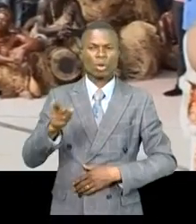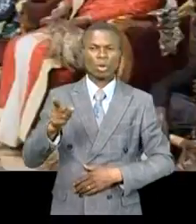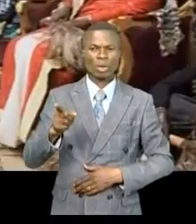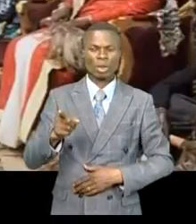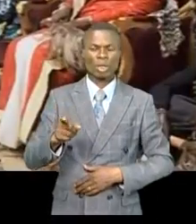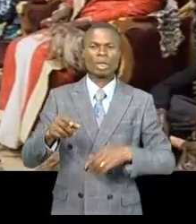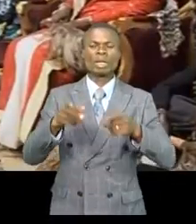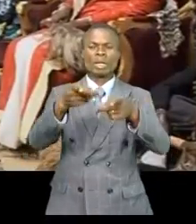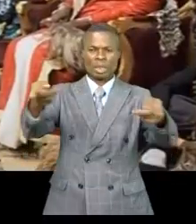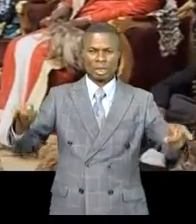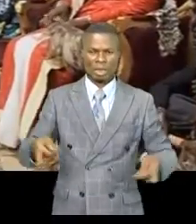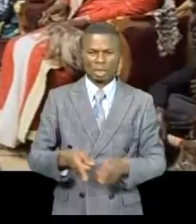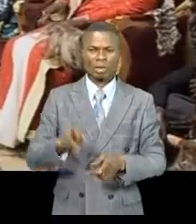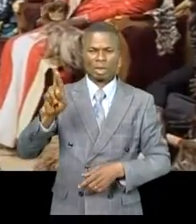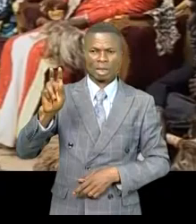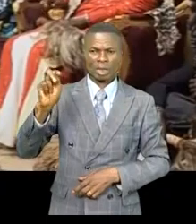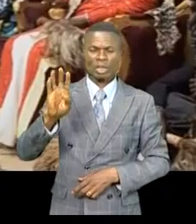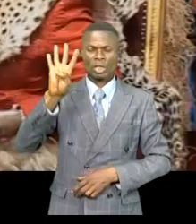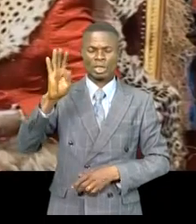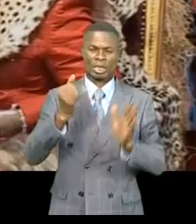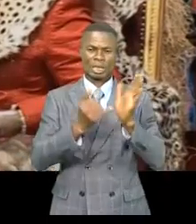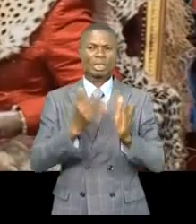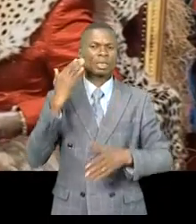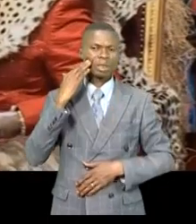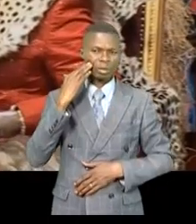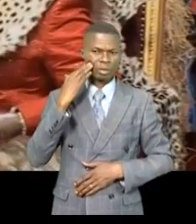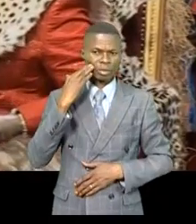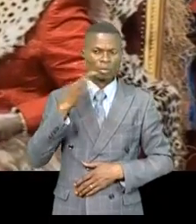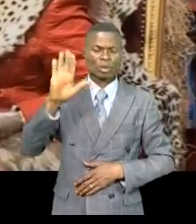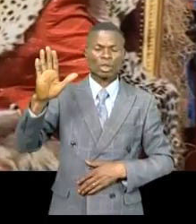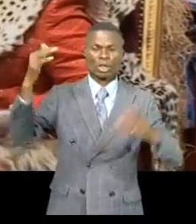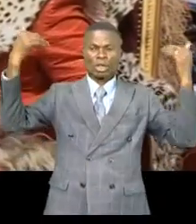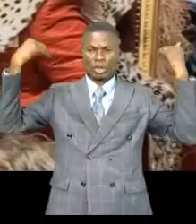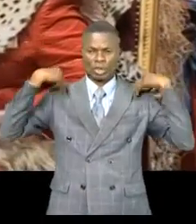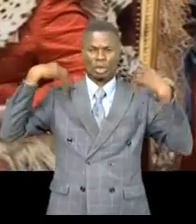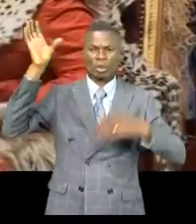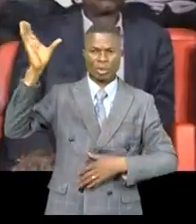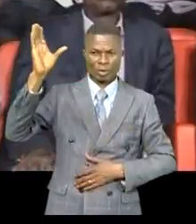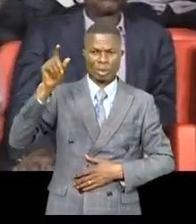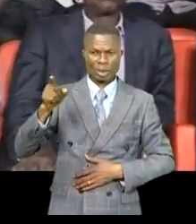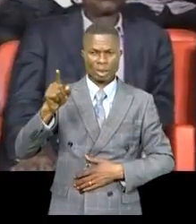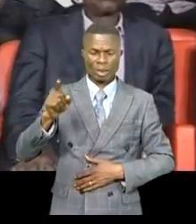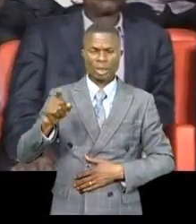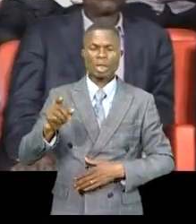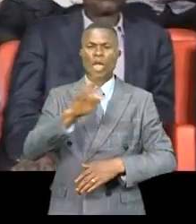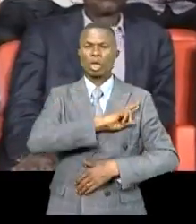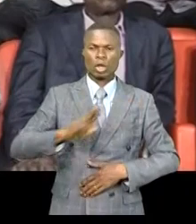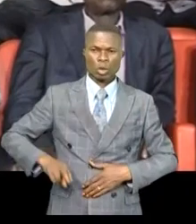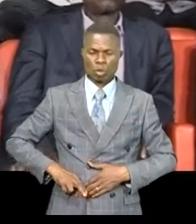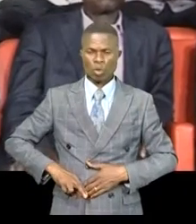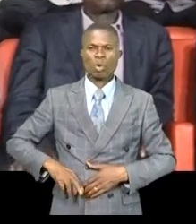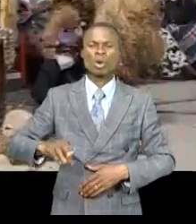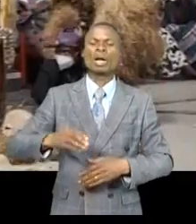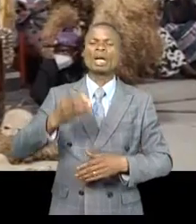studio Mama Ngebi le jeudi 6 mai 2021 Sa Majesté Kavabioko Fabrice Zombie, 10e roi Mini-Congo, sur un